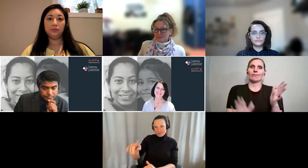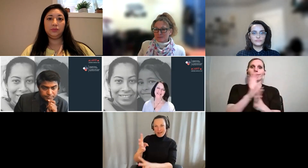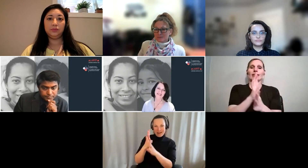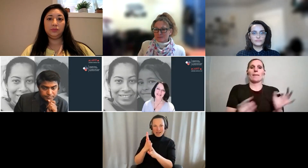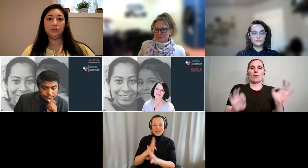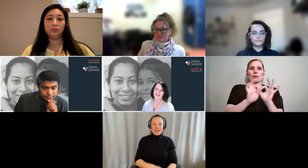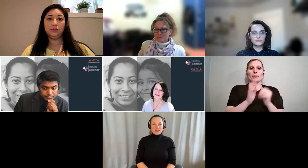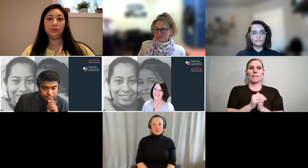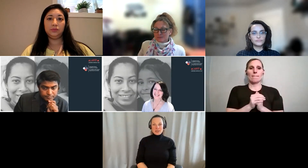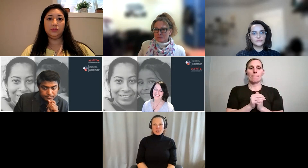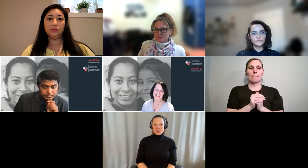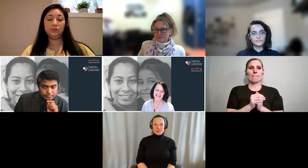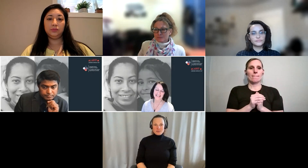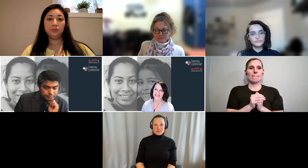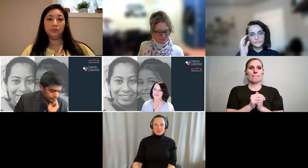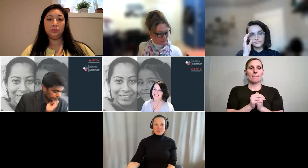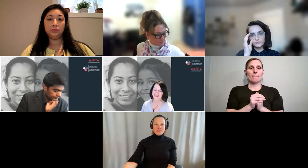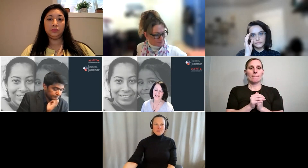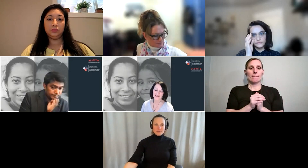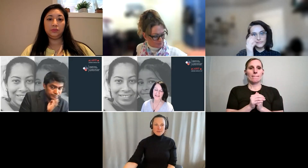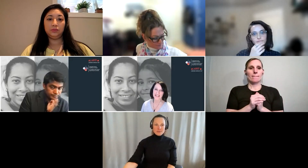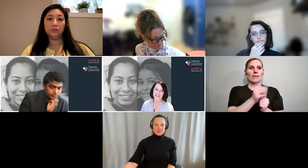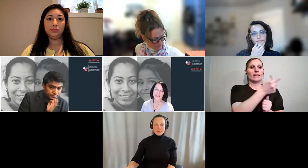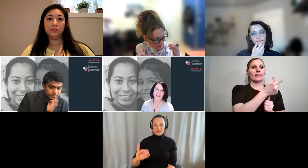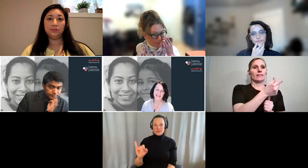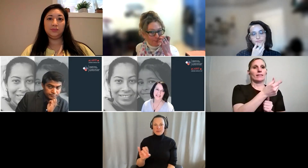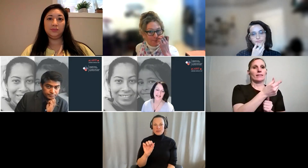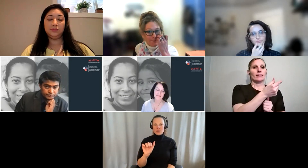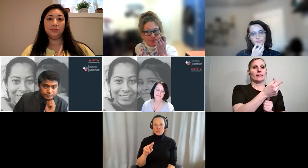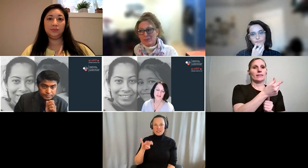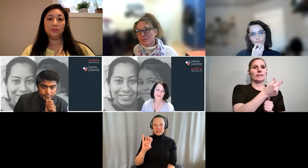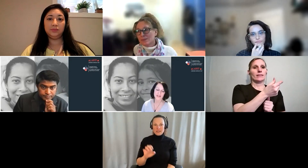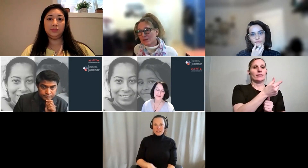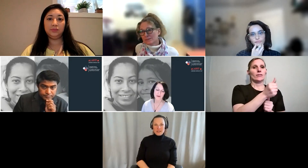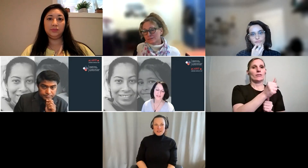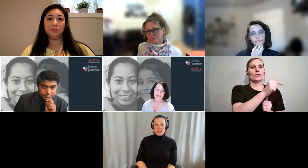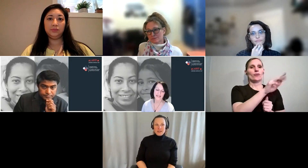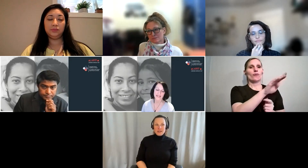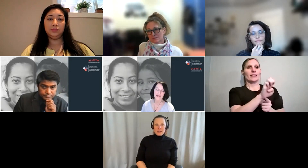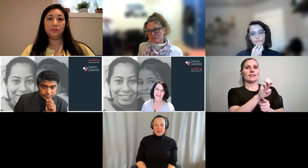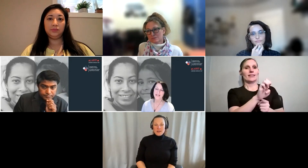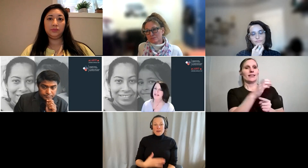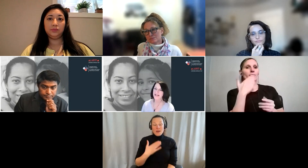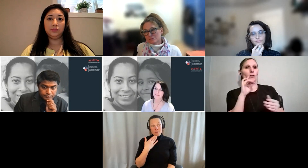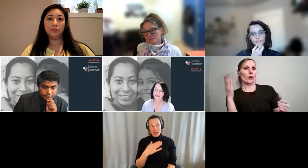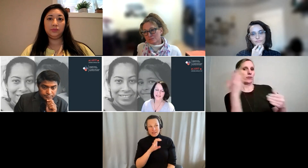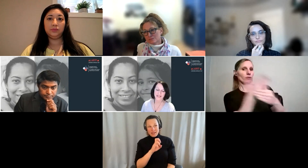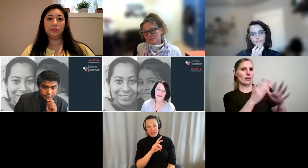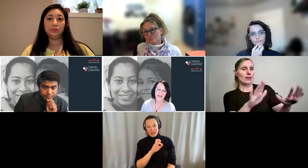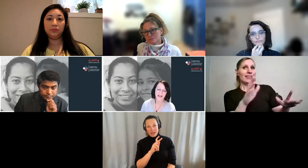Donc, je veux rentrer ici rapidement aussi. Merci, Erica. Je crois que lorsque tu parles de